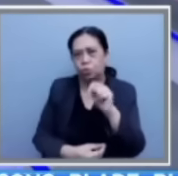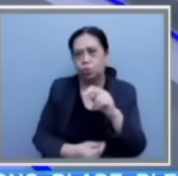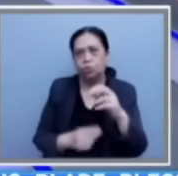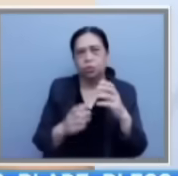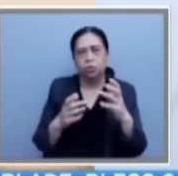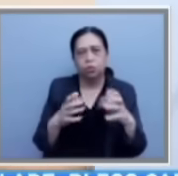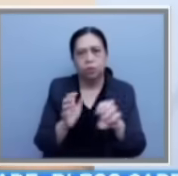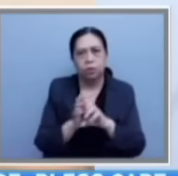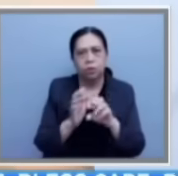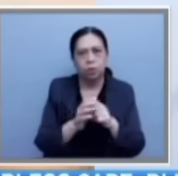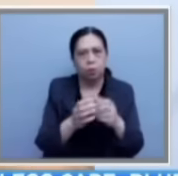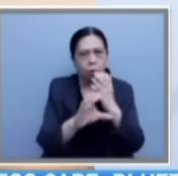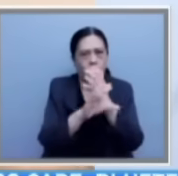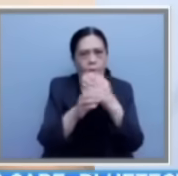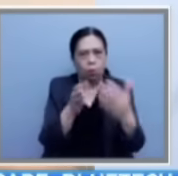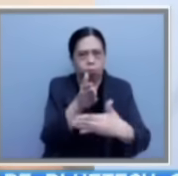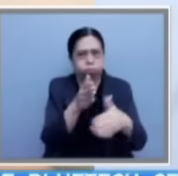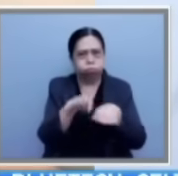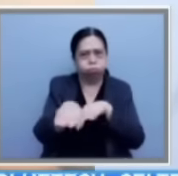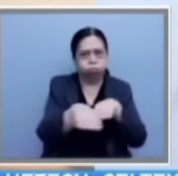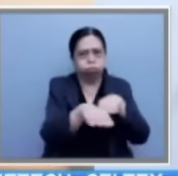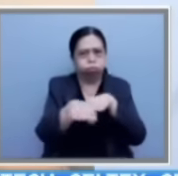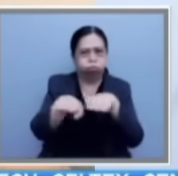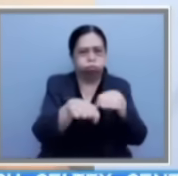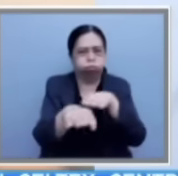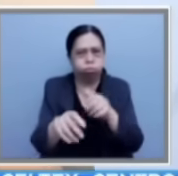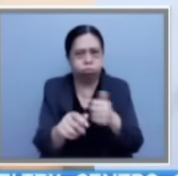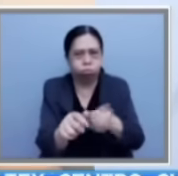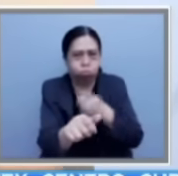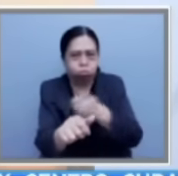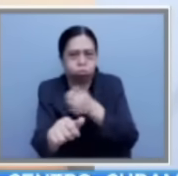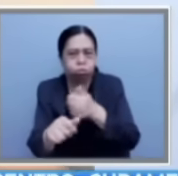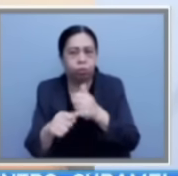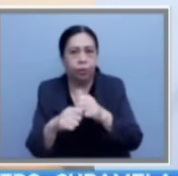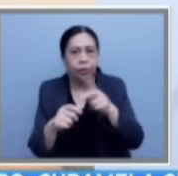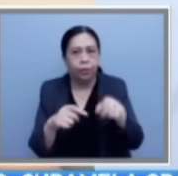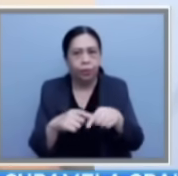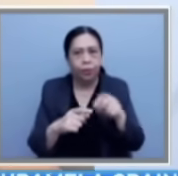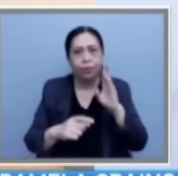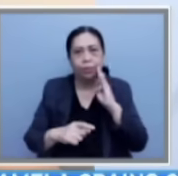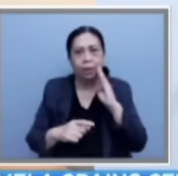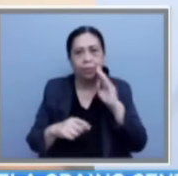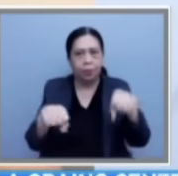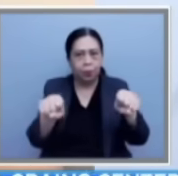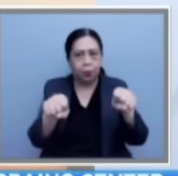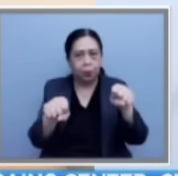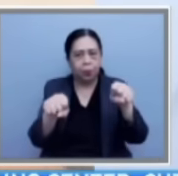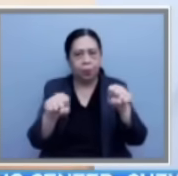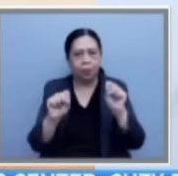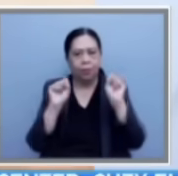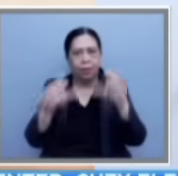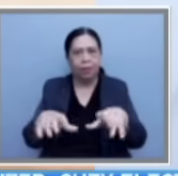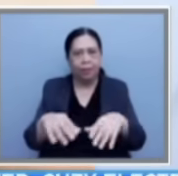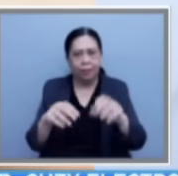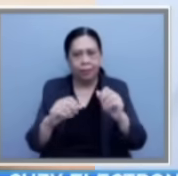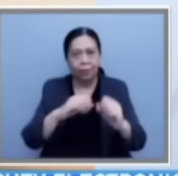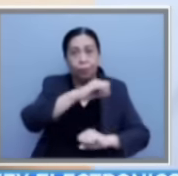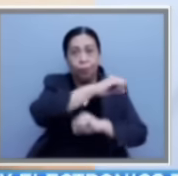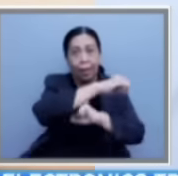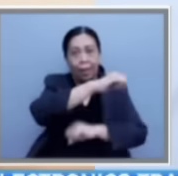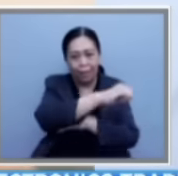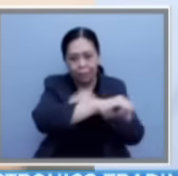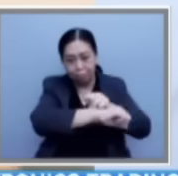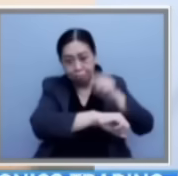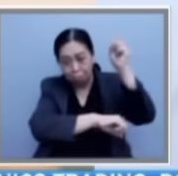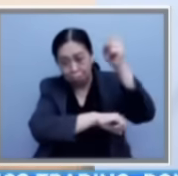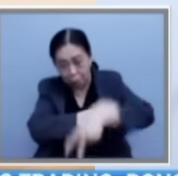car chase namin yung stunt ni ah Barbie doun sa motor nilaglag namin siya sa tulay sa